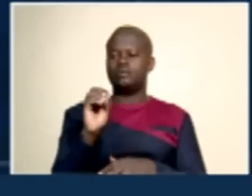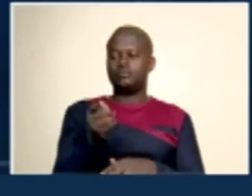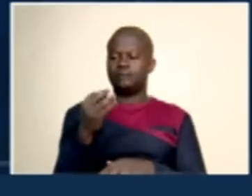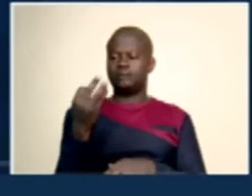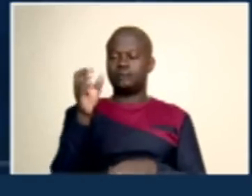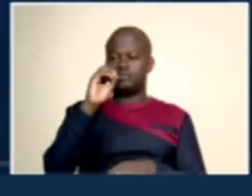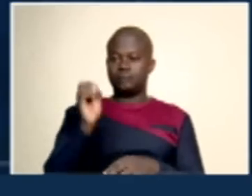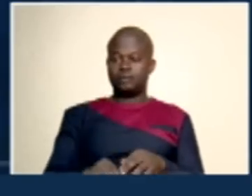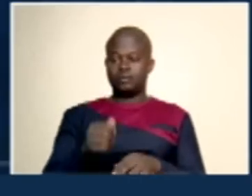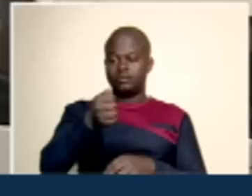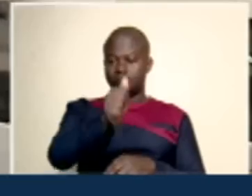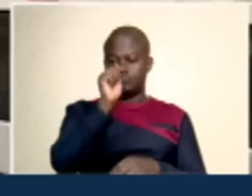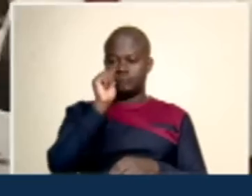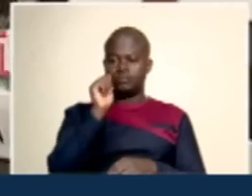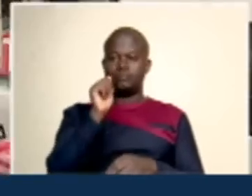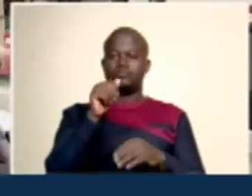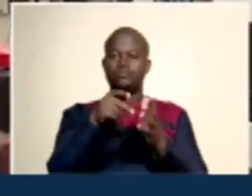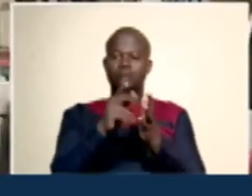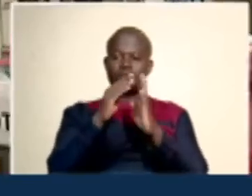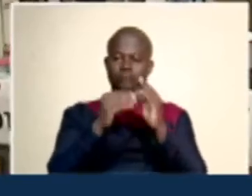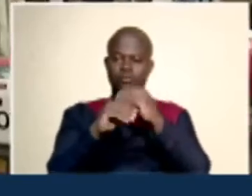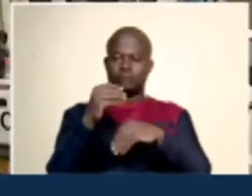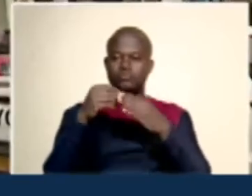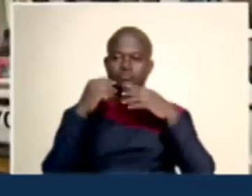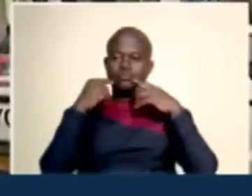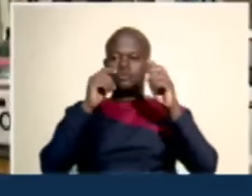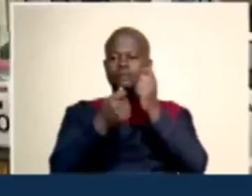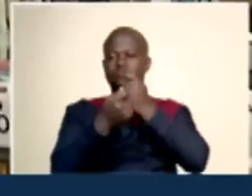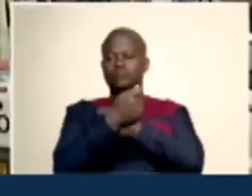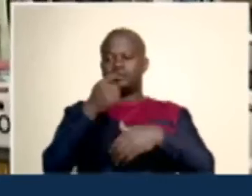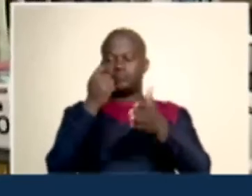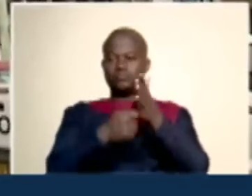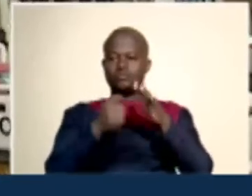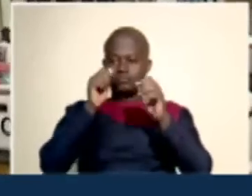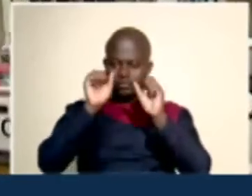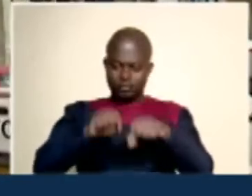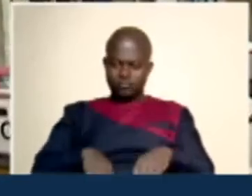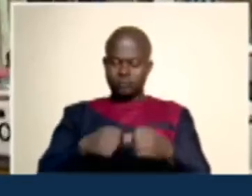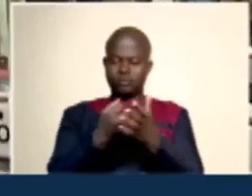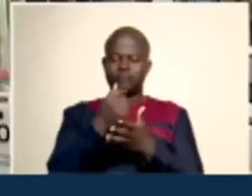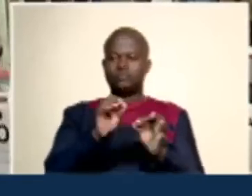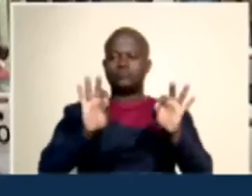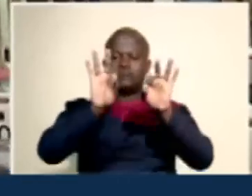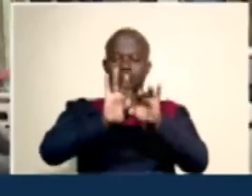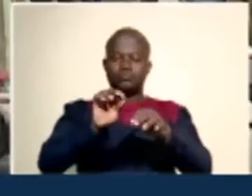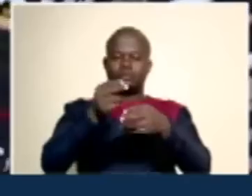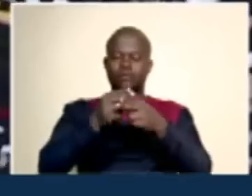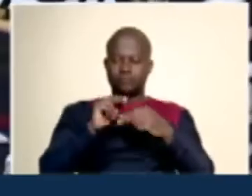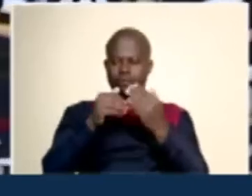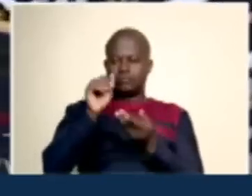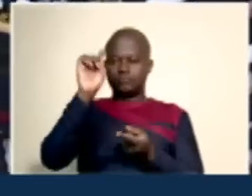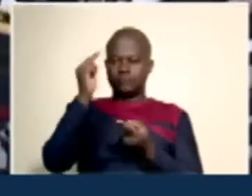by'agaciro kayo. Abakodesha inzu z'ubucuruzi basanga ivugururwa ry'iyi misoro rishobora gutuma ibiciro by'ubukode bwayo nabwo